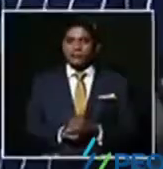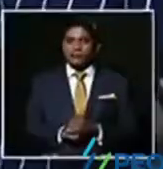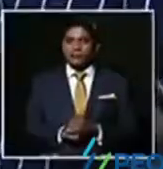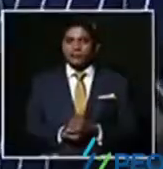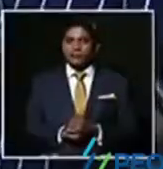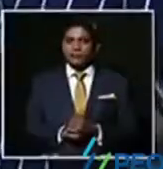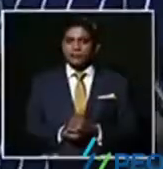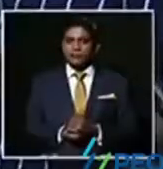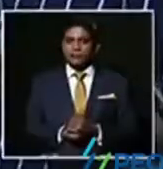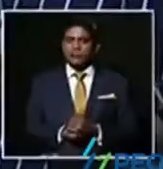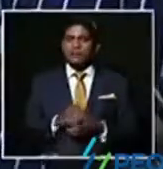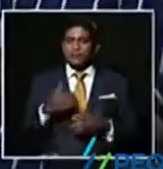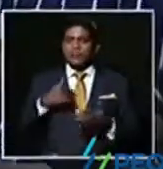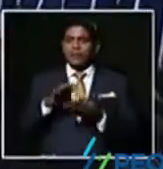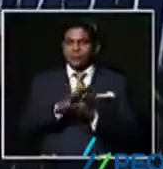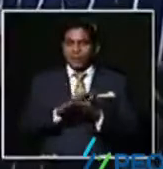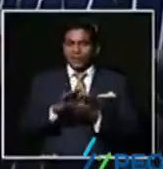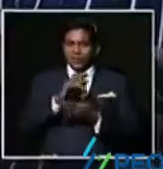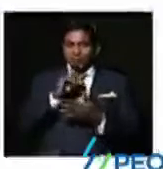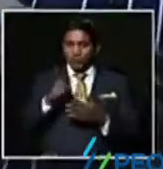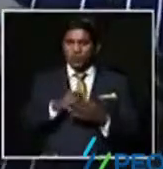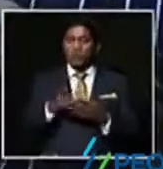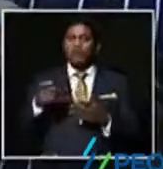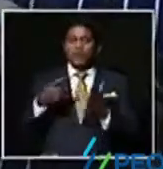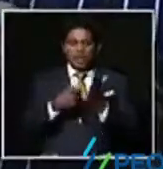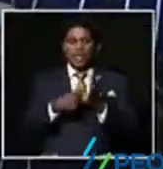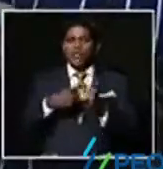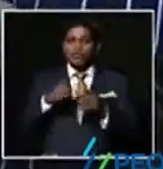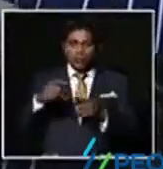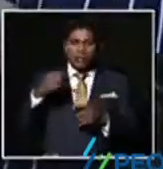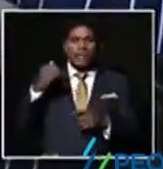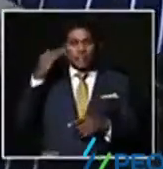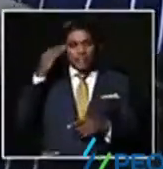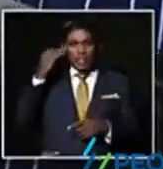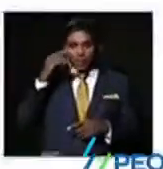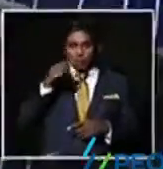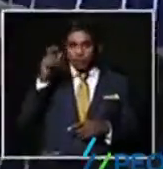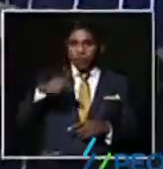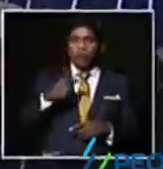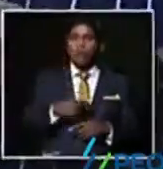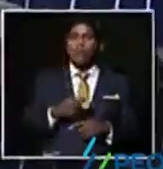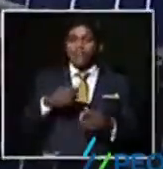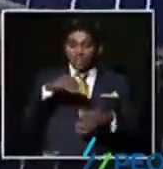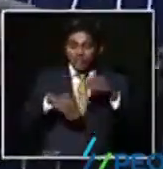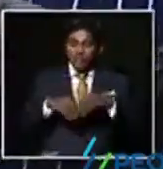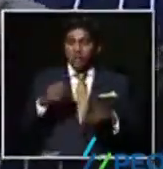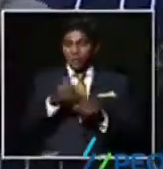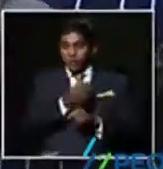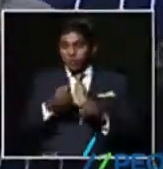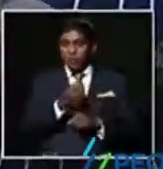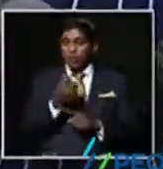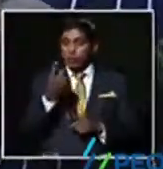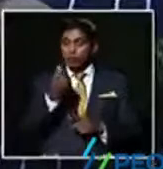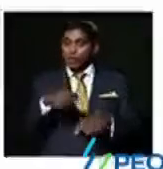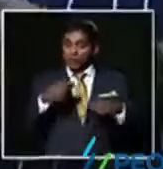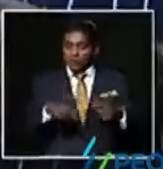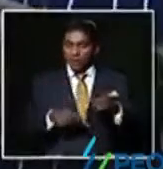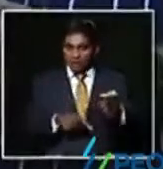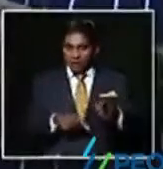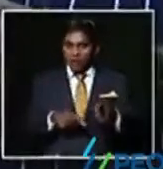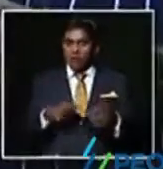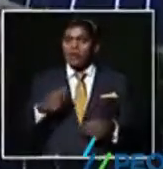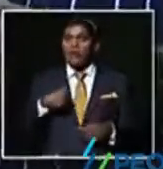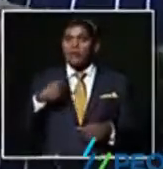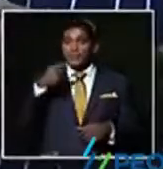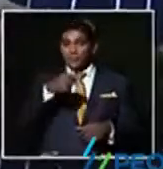අපි පැහැදිලිව කියනවා මේ ආර් රාජ්කුමාරිට අදාළව දේශපාලන බලය මුදල් බලය යොදවලා යම්කිසි පිරිසක් උත්සාහ කරනවා නම් මේකට අදාළව ඒ